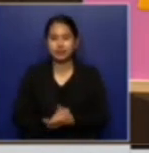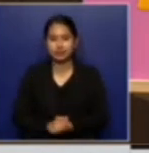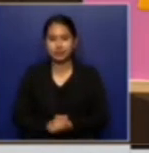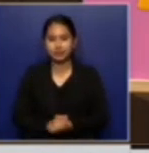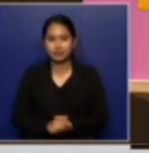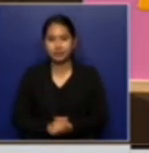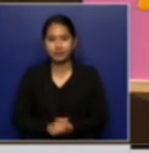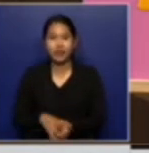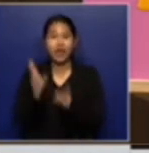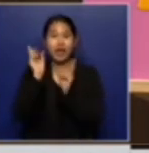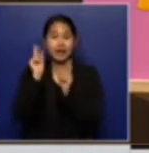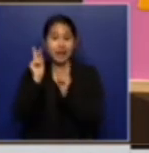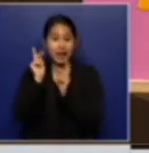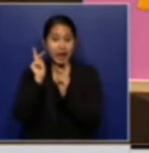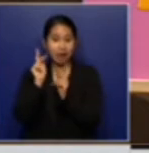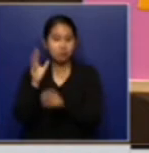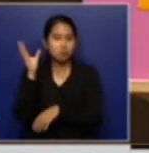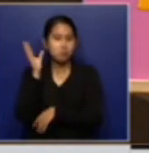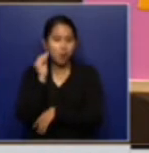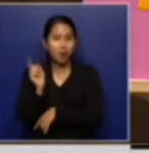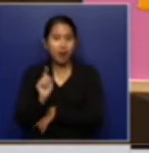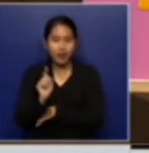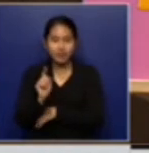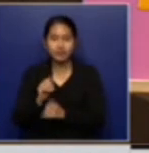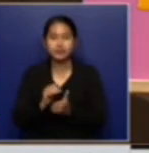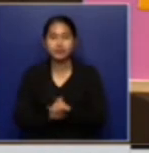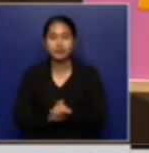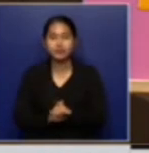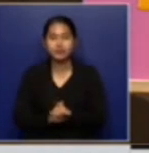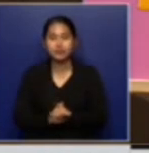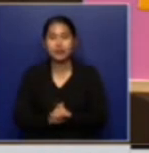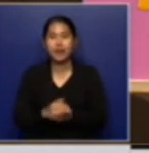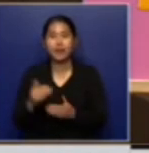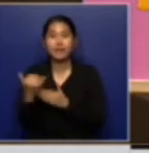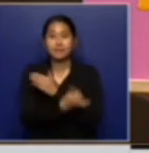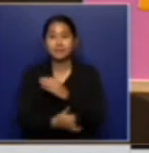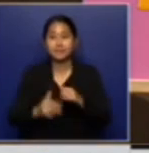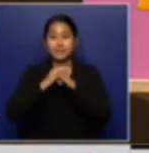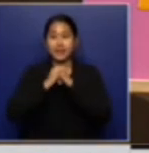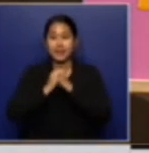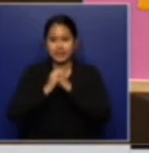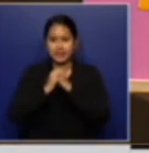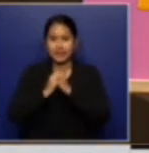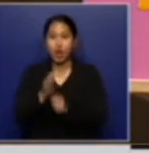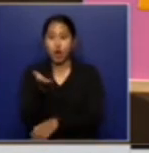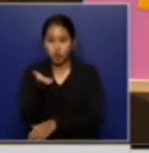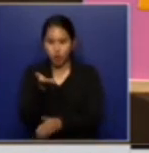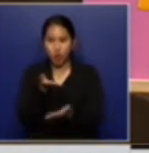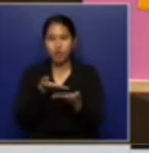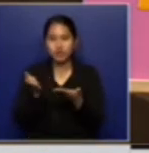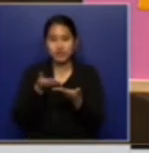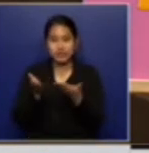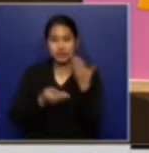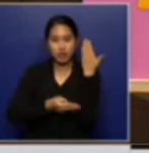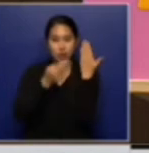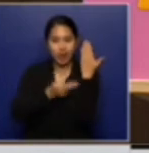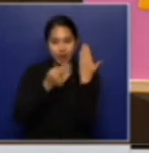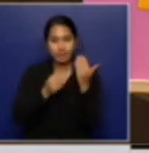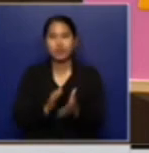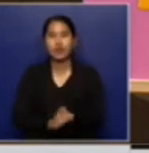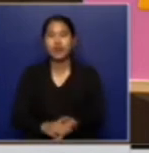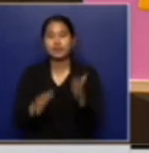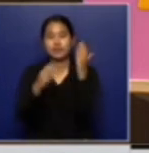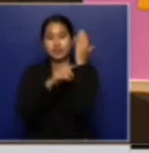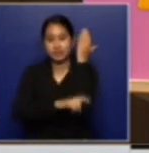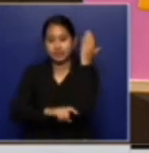จากข่าวสารข้อมูลปรากฏว่าประเทศจีนเริ่มมาติดต่อขอซื้อประเทศสิงคโป